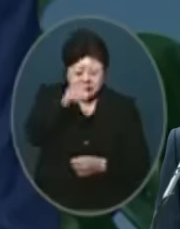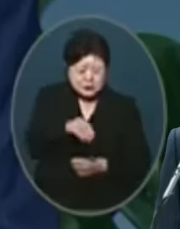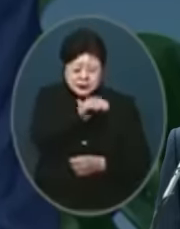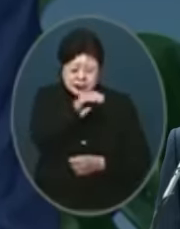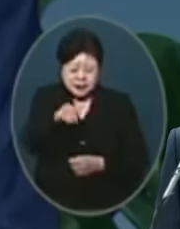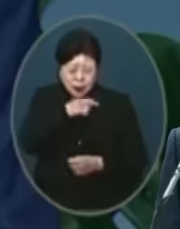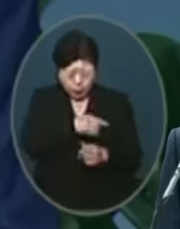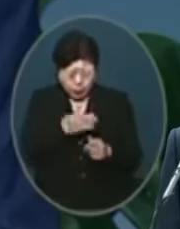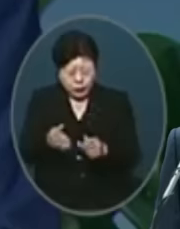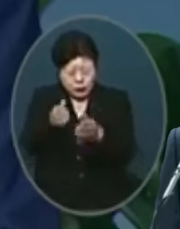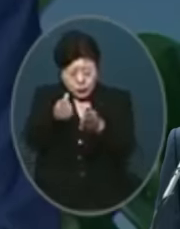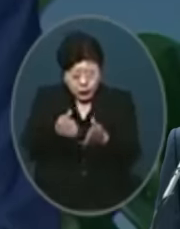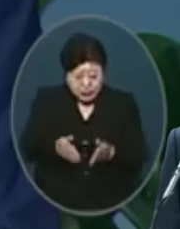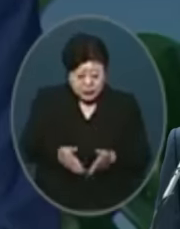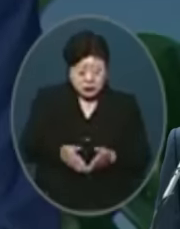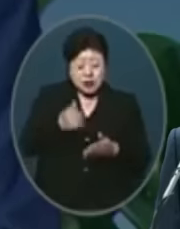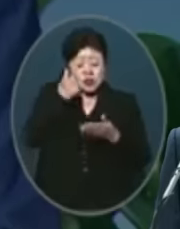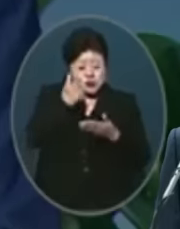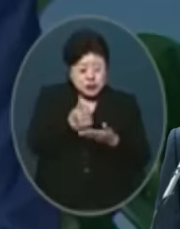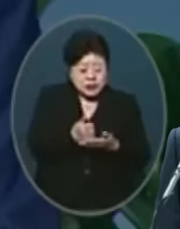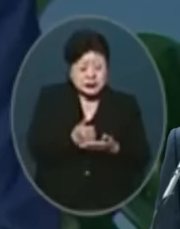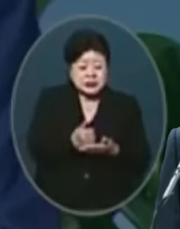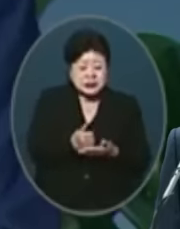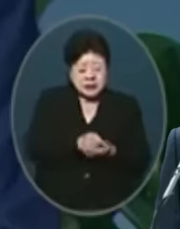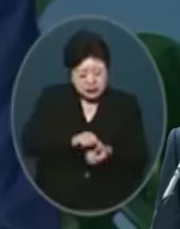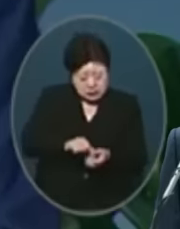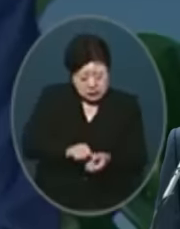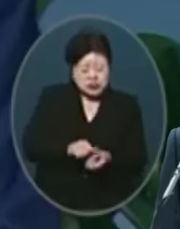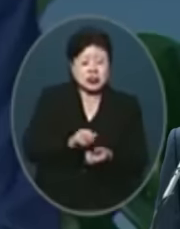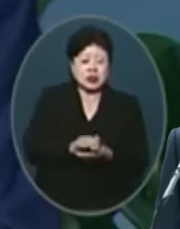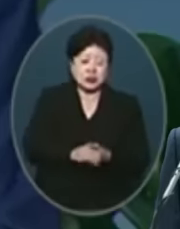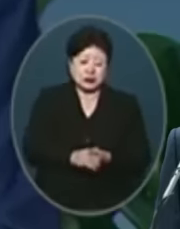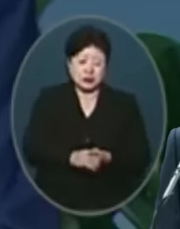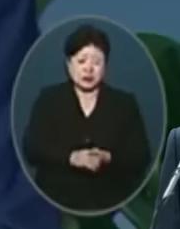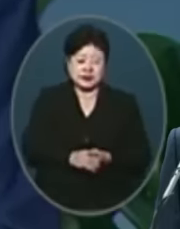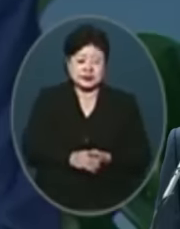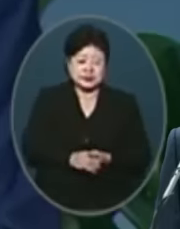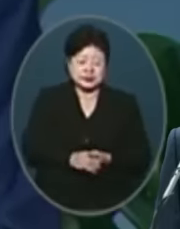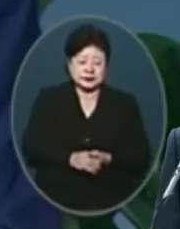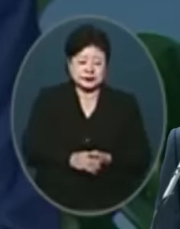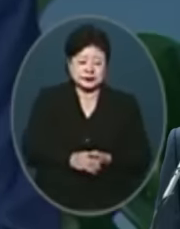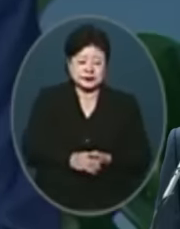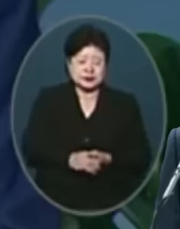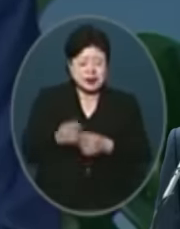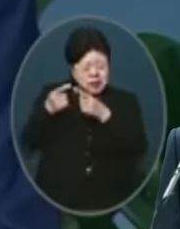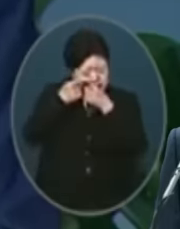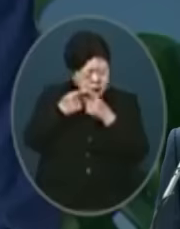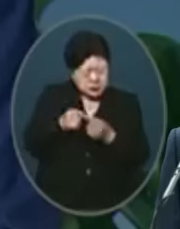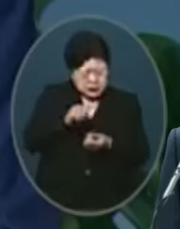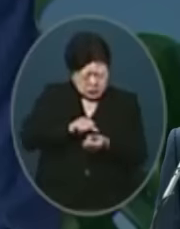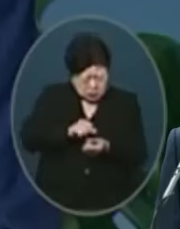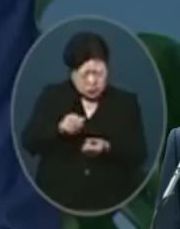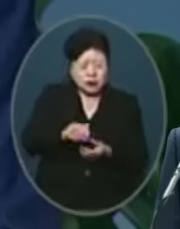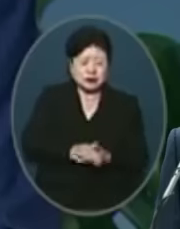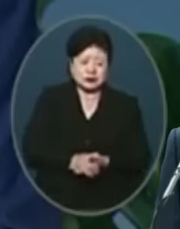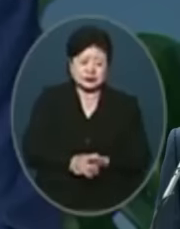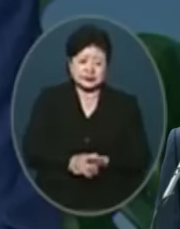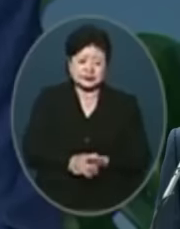십자가의 보혈을 통해서 죄는 씻겨져 나가고 허물은 씻겨져